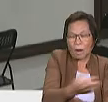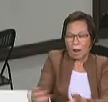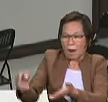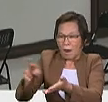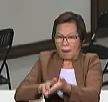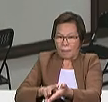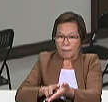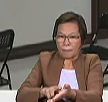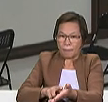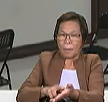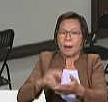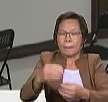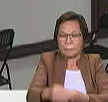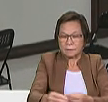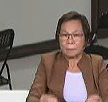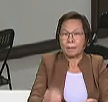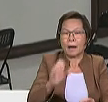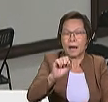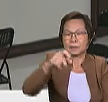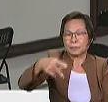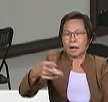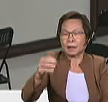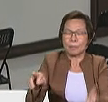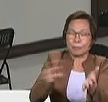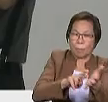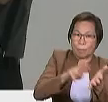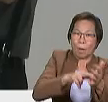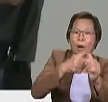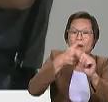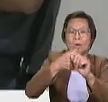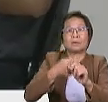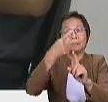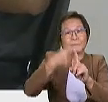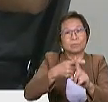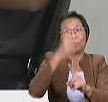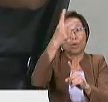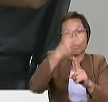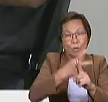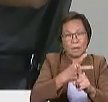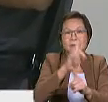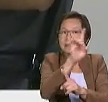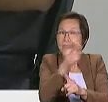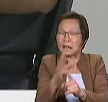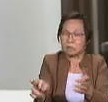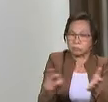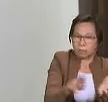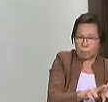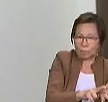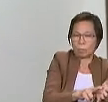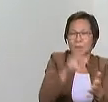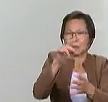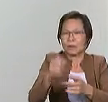melaporkan diri tips jabat suruhanjaya pencegahan rastoea Malaysia sprm setiap dua bulan cash